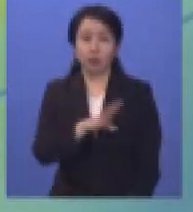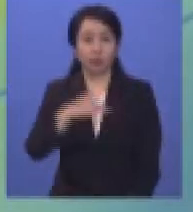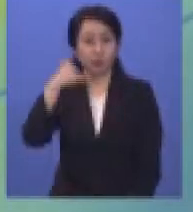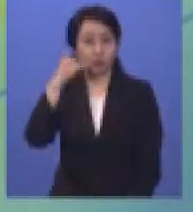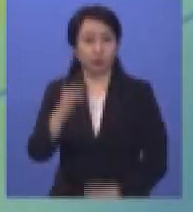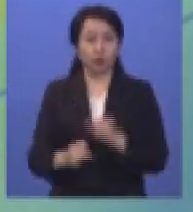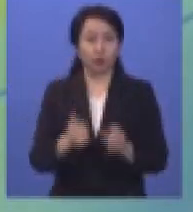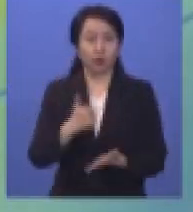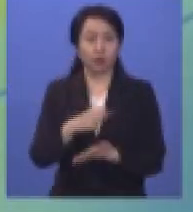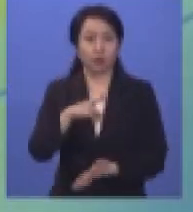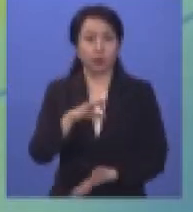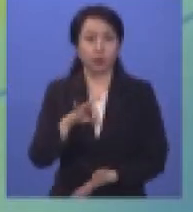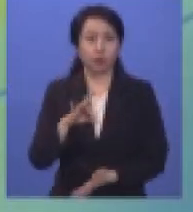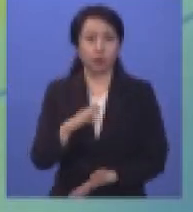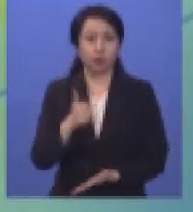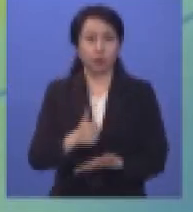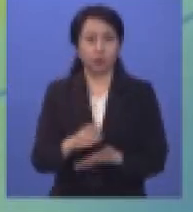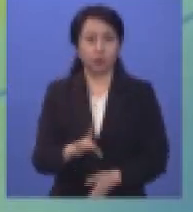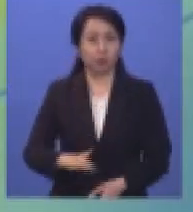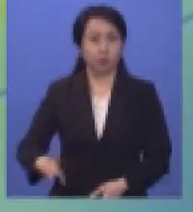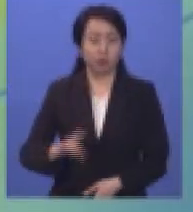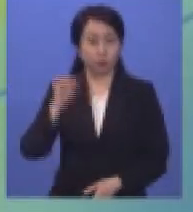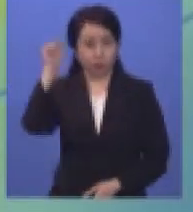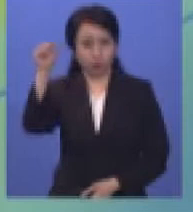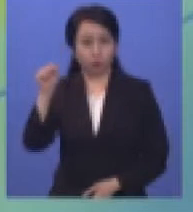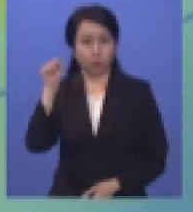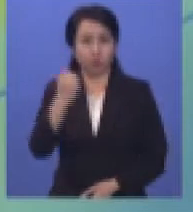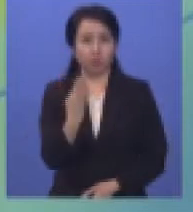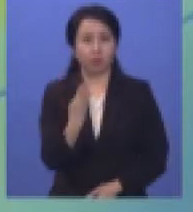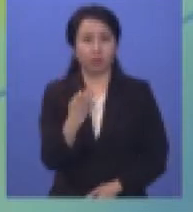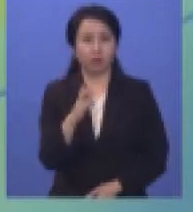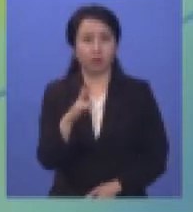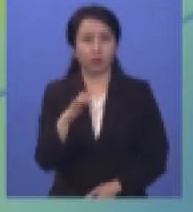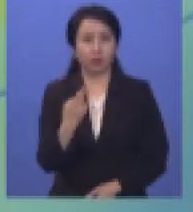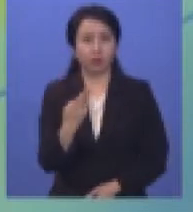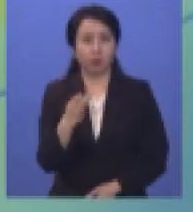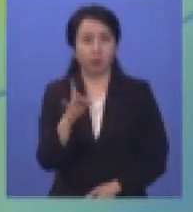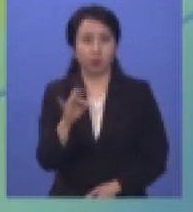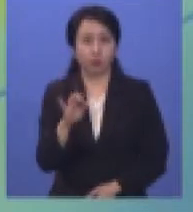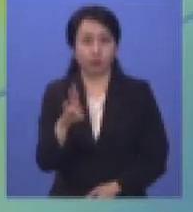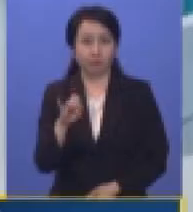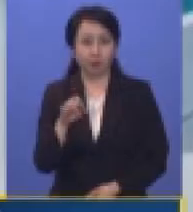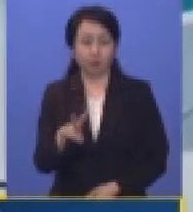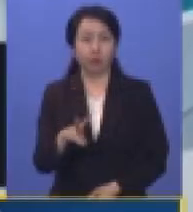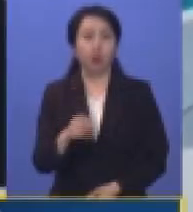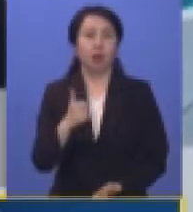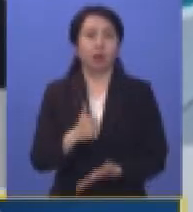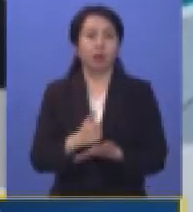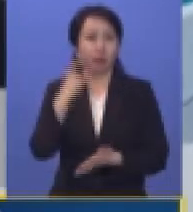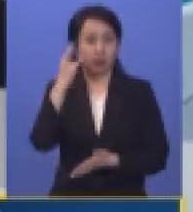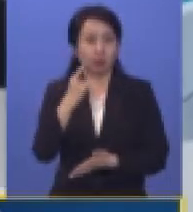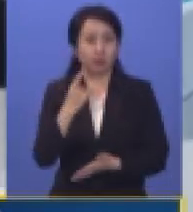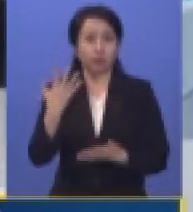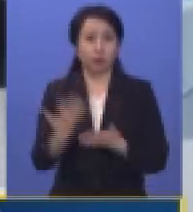Состоялся телефонный разговор Касым-Жомарта Токаева с президентом Республики Узбекистан Шавкатом Мирзиёевым. Президент